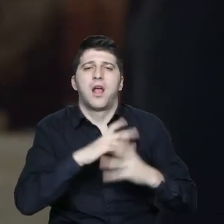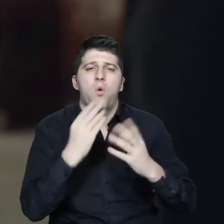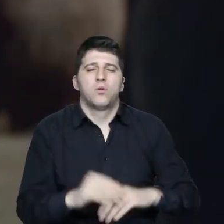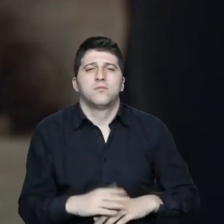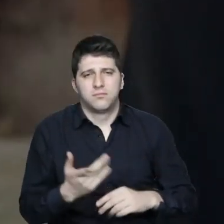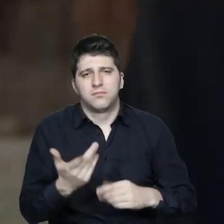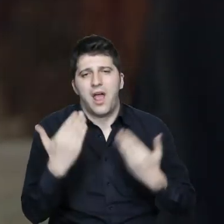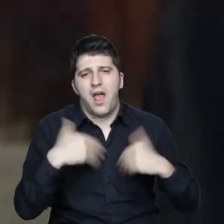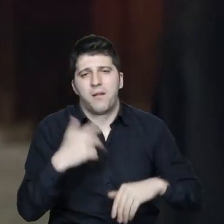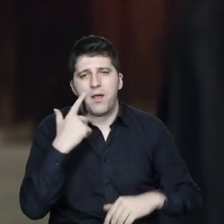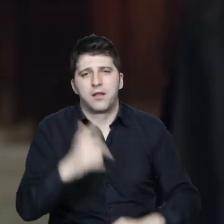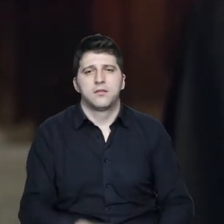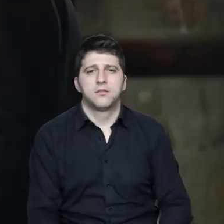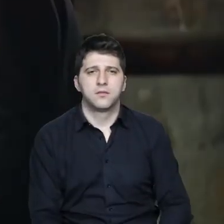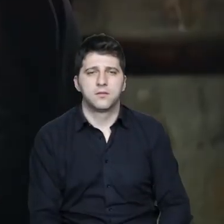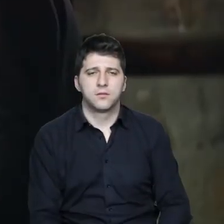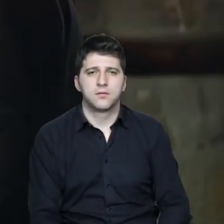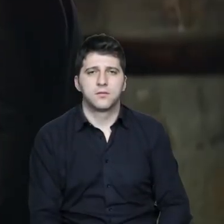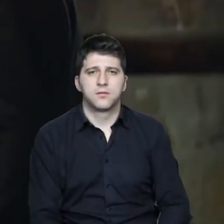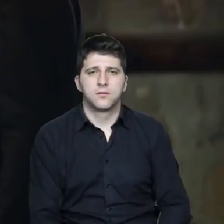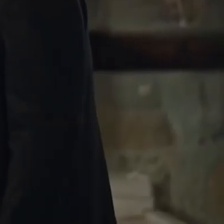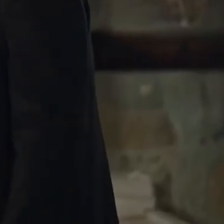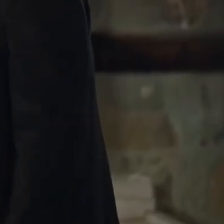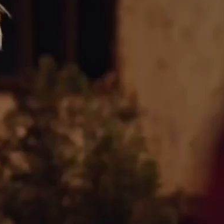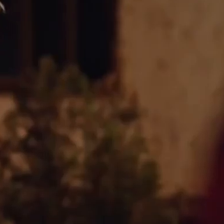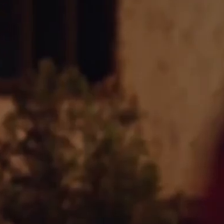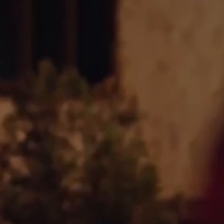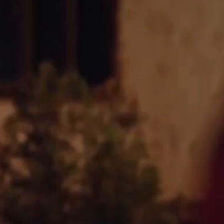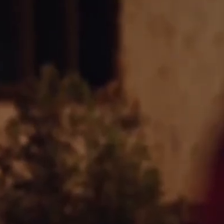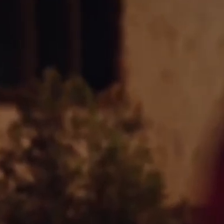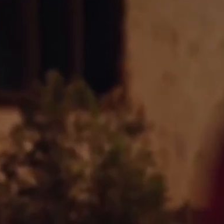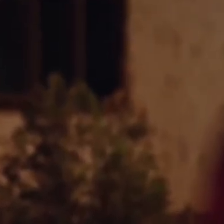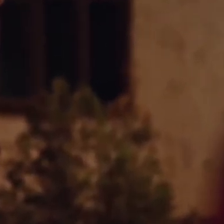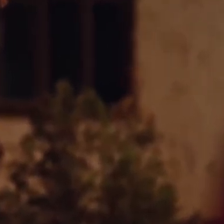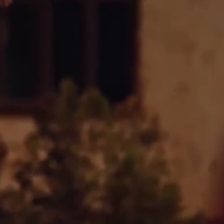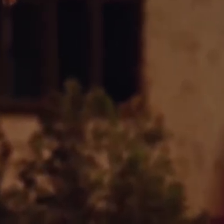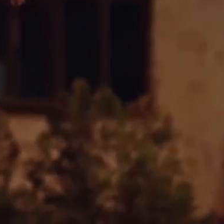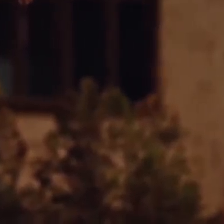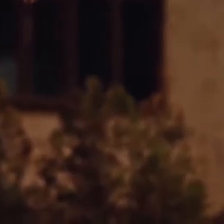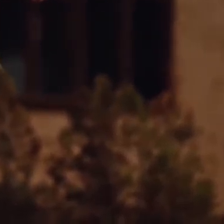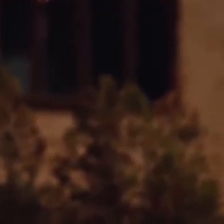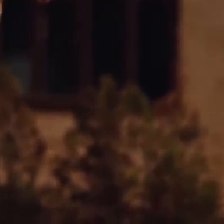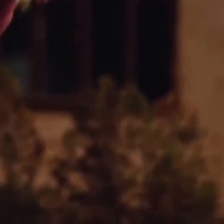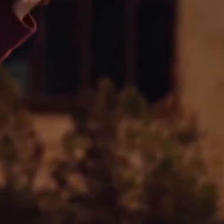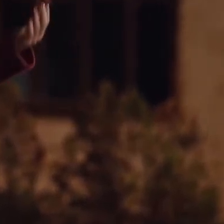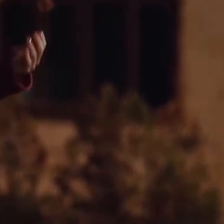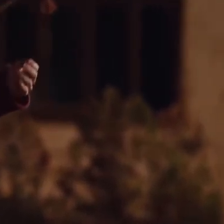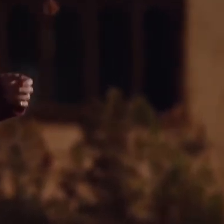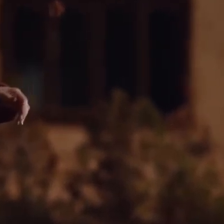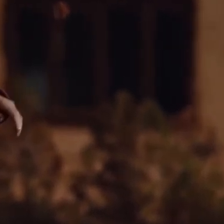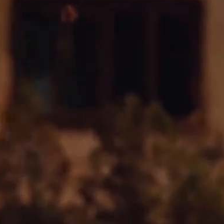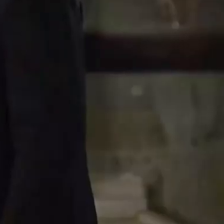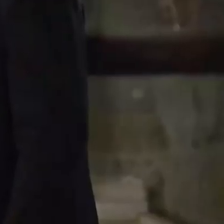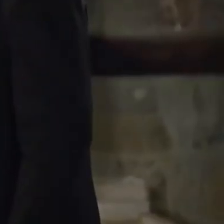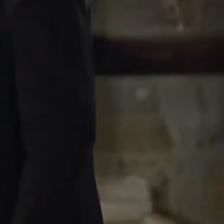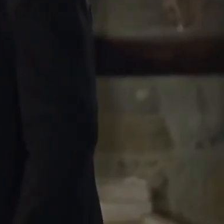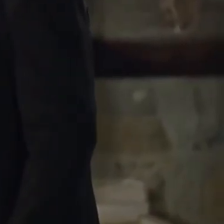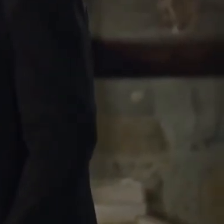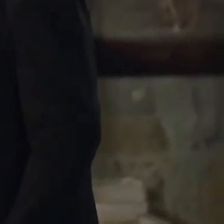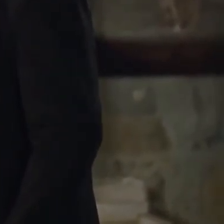Şu hale bak. Gömleğine dökülmüş. İkisi de şaşkınlıkla aynı tarafa dikkat kesildi. Burcu saçlarını savura savura